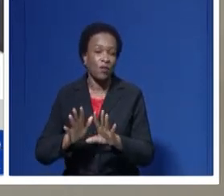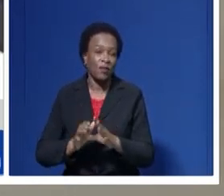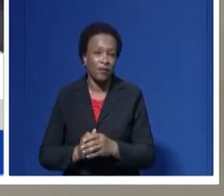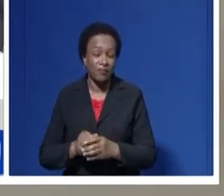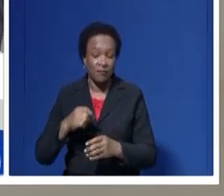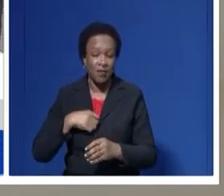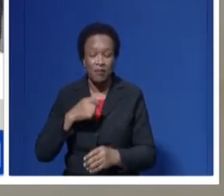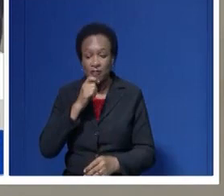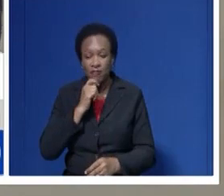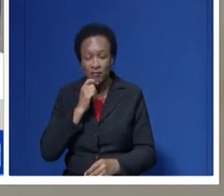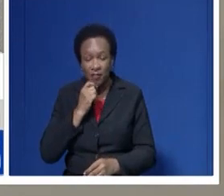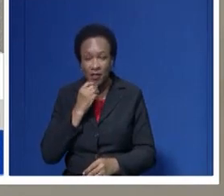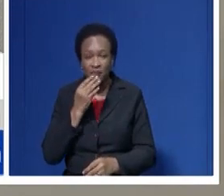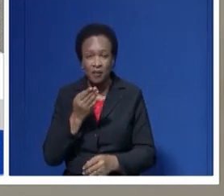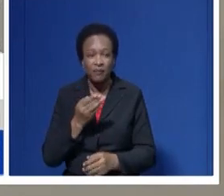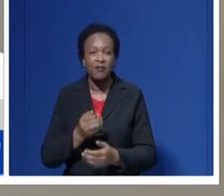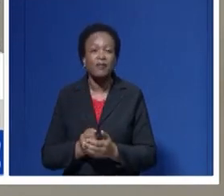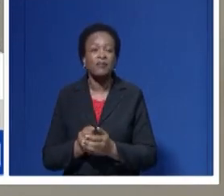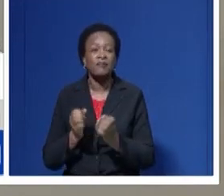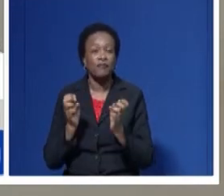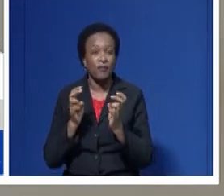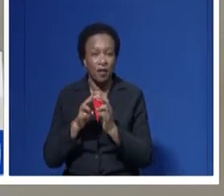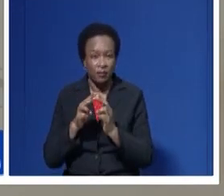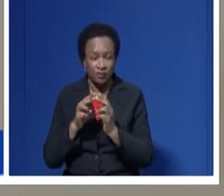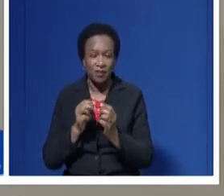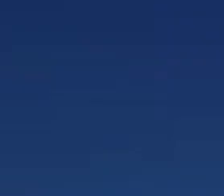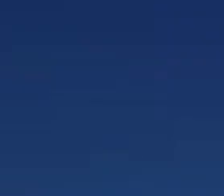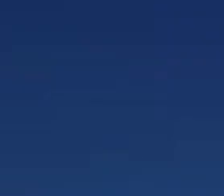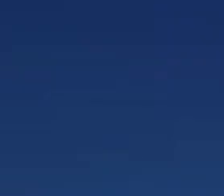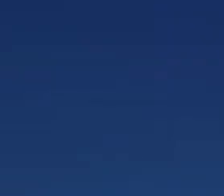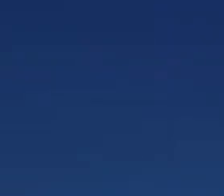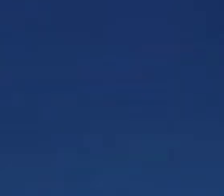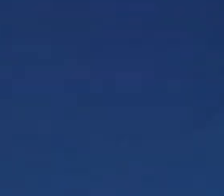Mimi ni Ramadhan Mvungi nikiripotia Azam TV kutoka hapa Arusha.